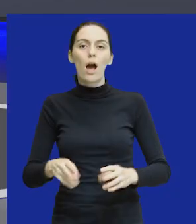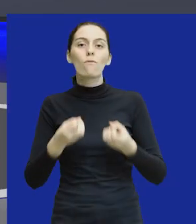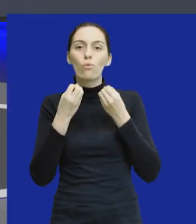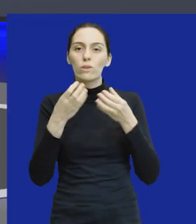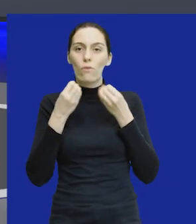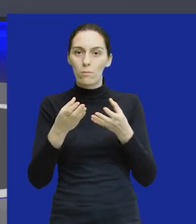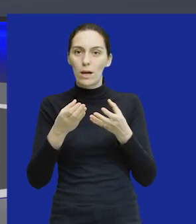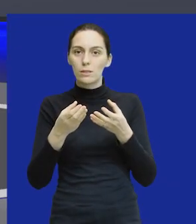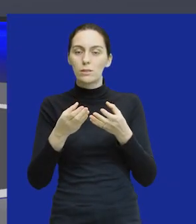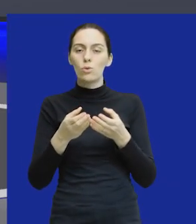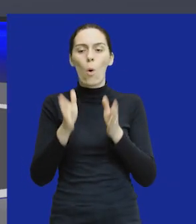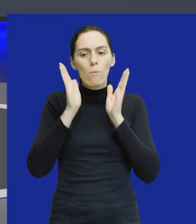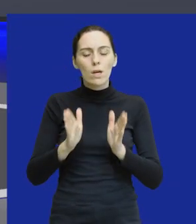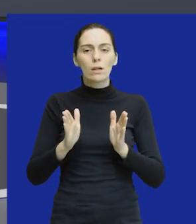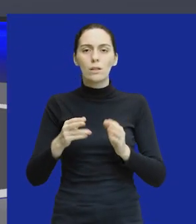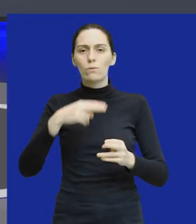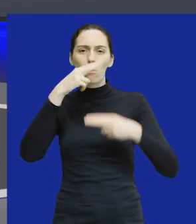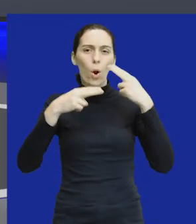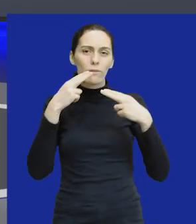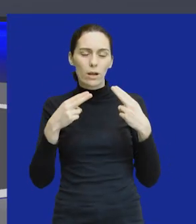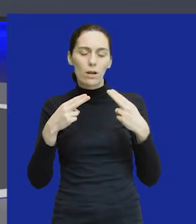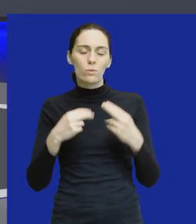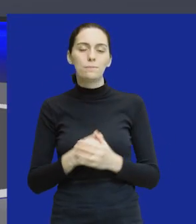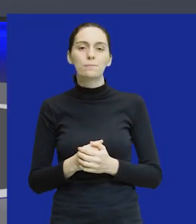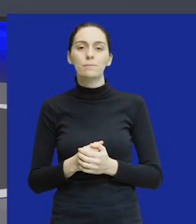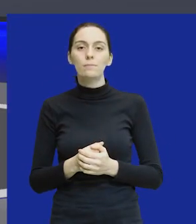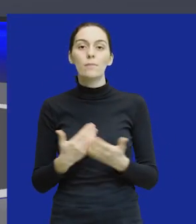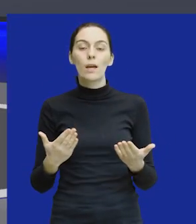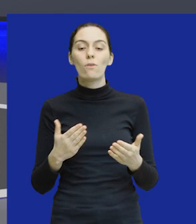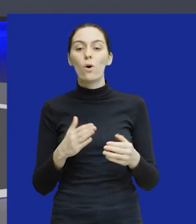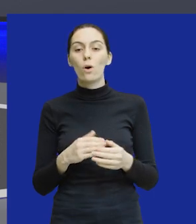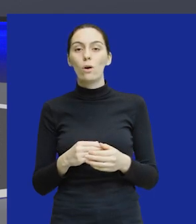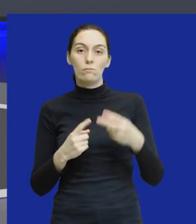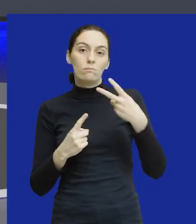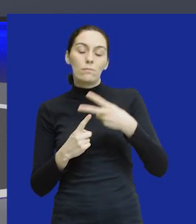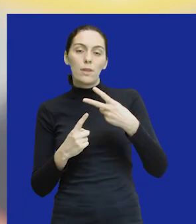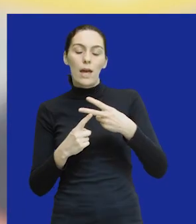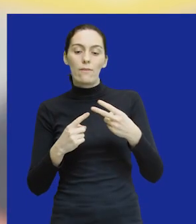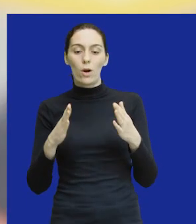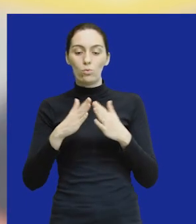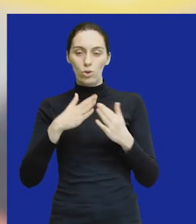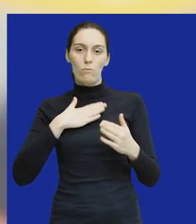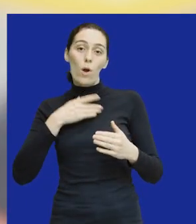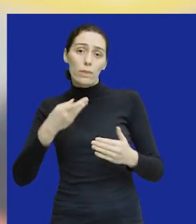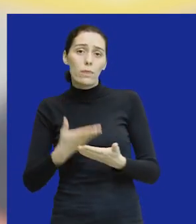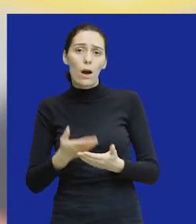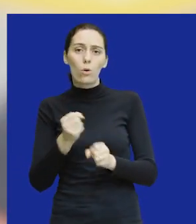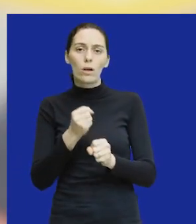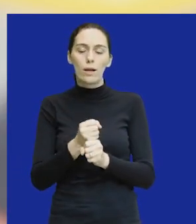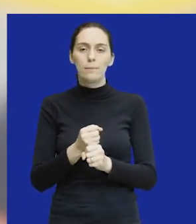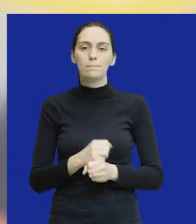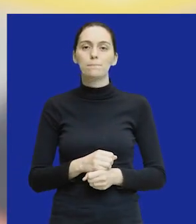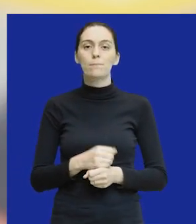provjerenu. I to je ono u kom smjeru sada ide, evo, konkretno TV kuća za koju ja radim. Koliko vi